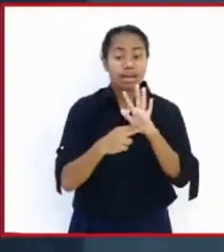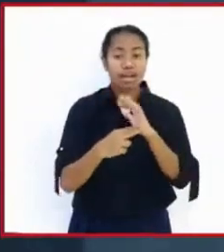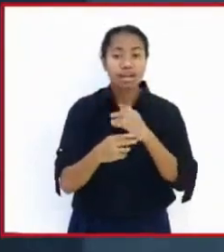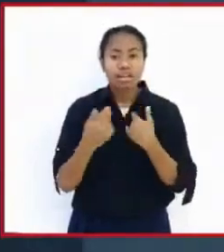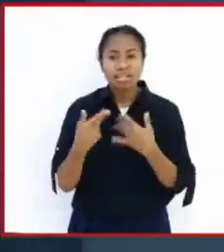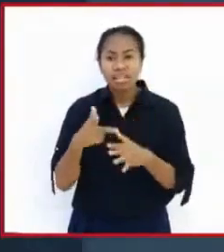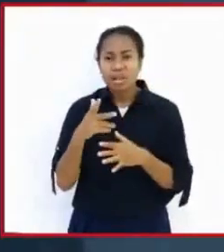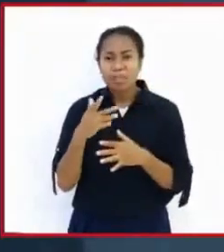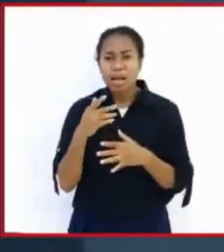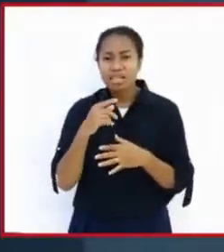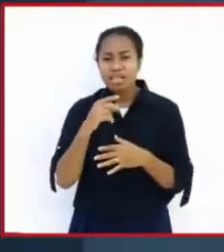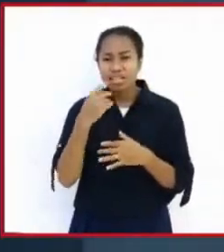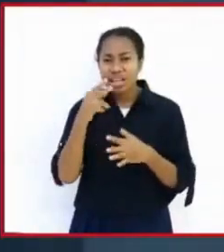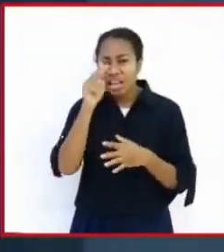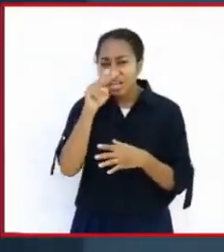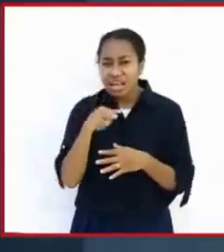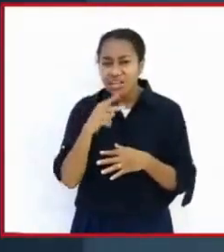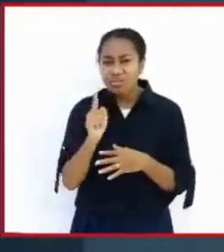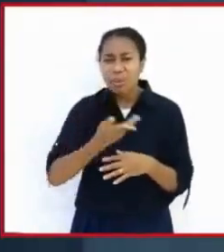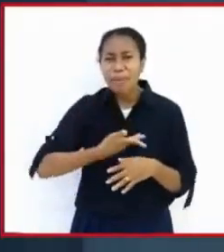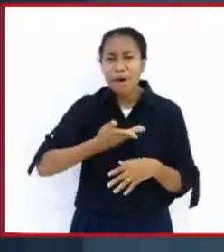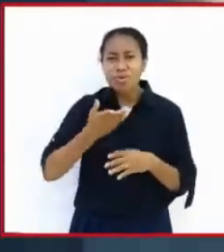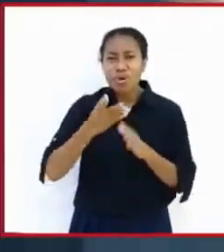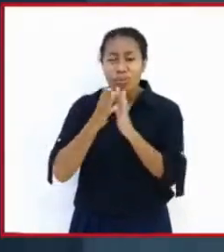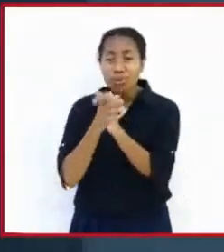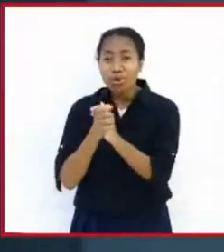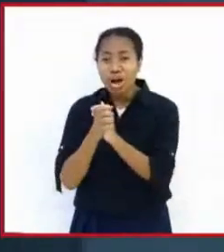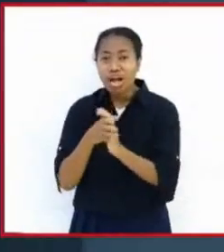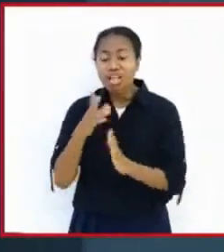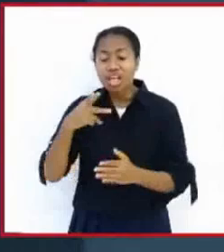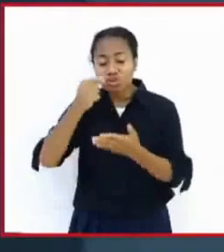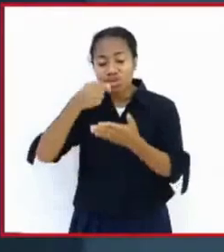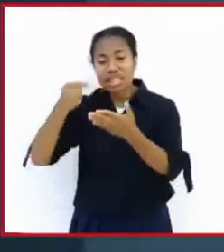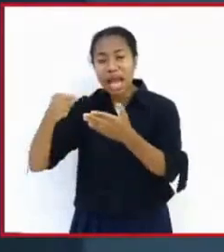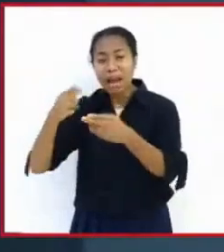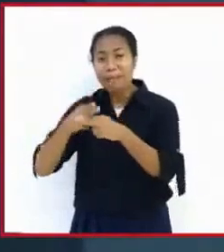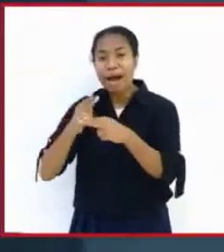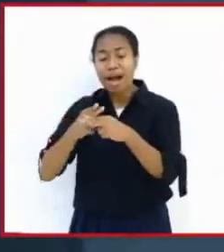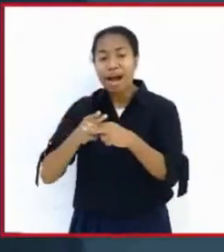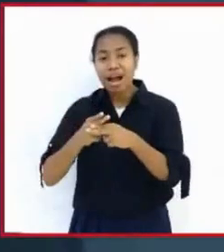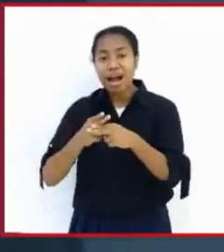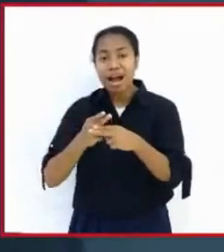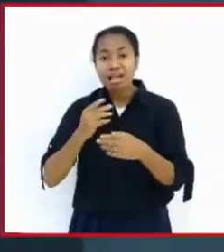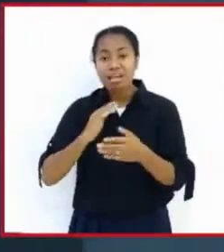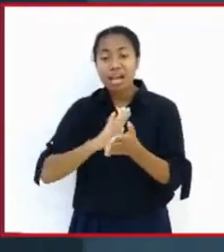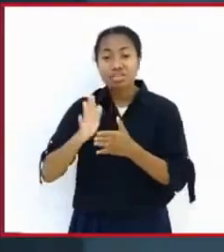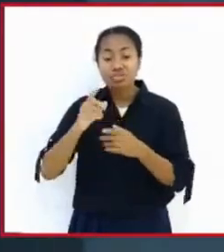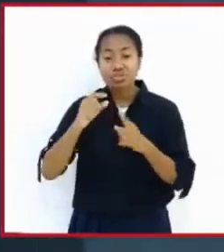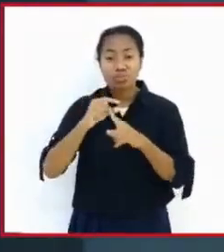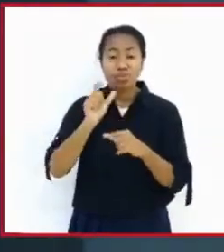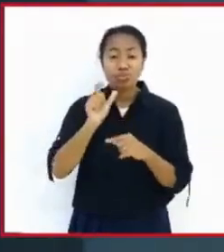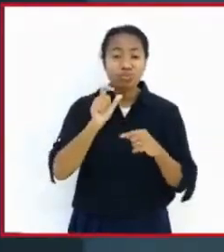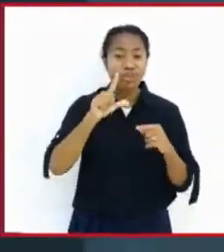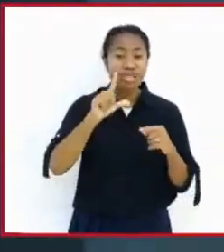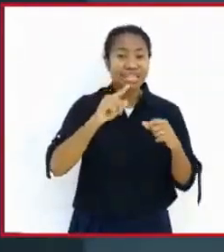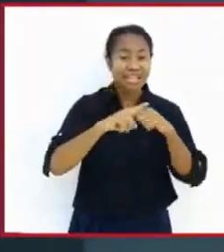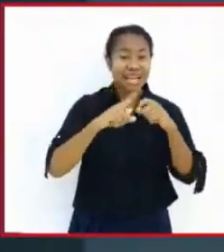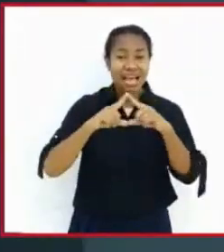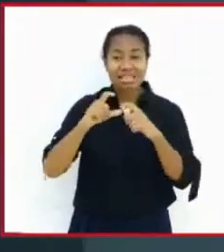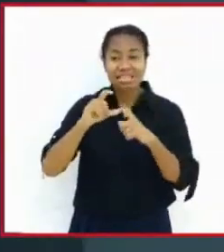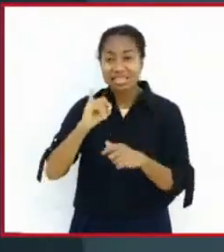dia menginginkan seorang untuk bertobat yang menulis namanya lalu dia menulis publikasi Injil lalu